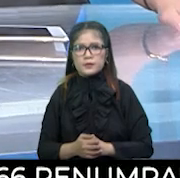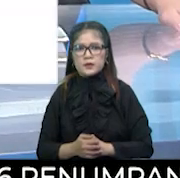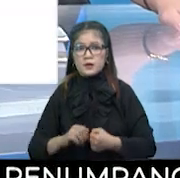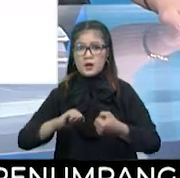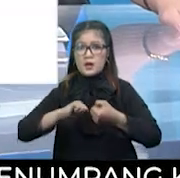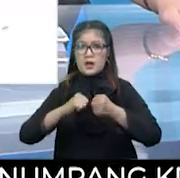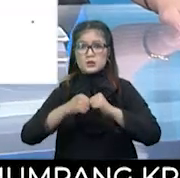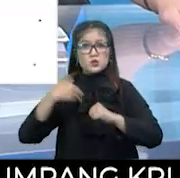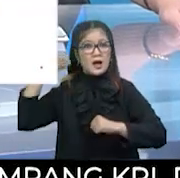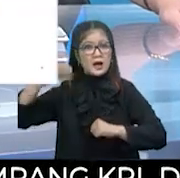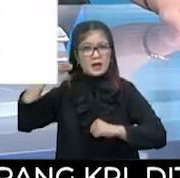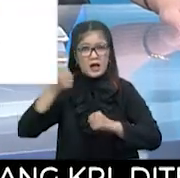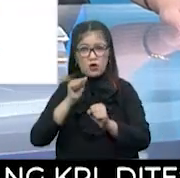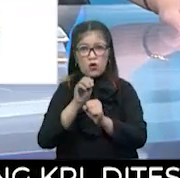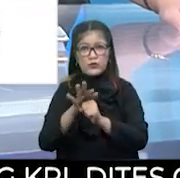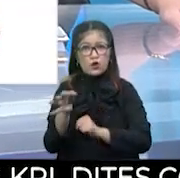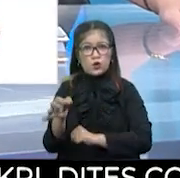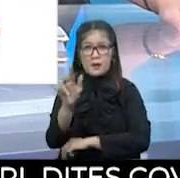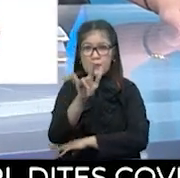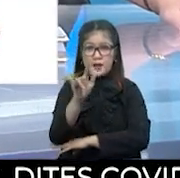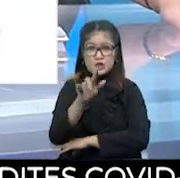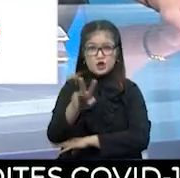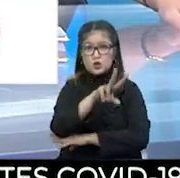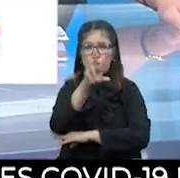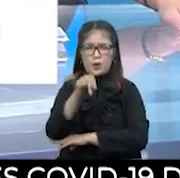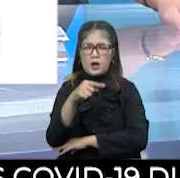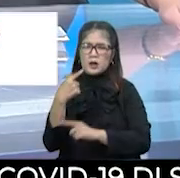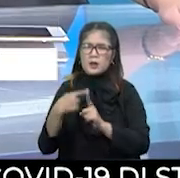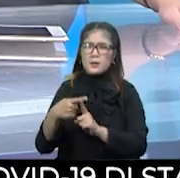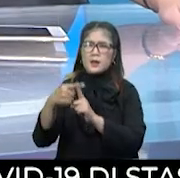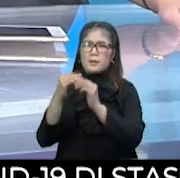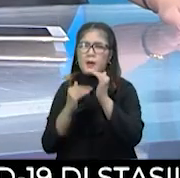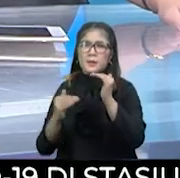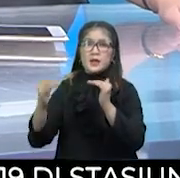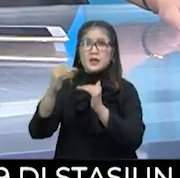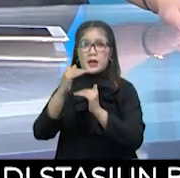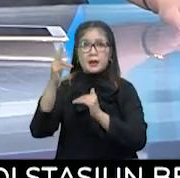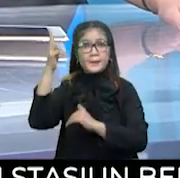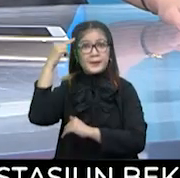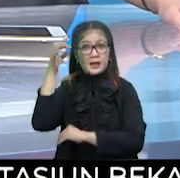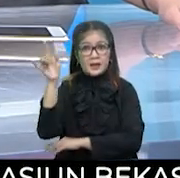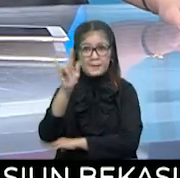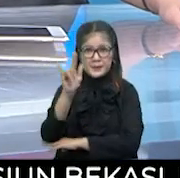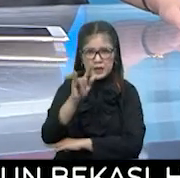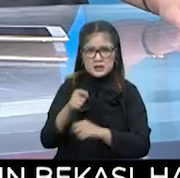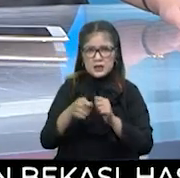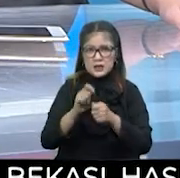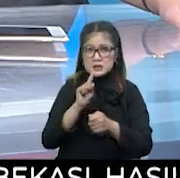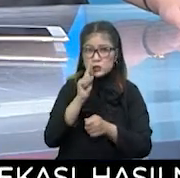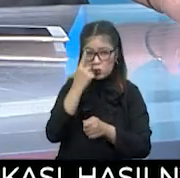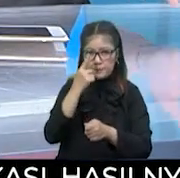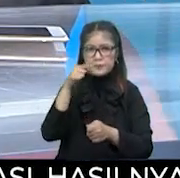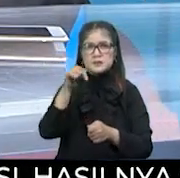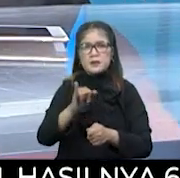Kasus harian COVID-19 Kota Bekasi, Jawa Barat kembali meningkat. Pemkot Bekasi kembali menggelar swab antigen acak kepada calon penumpang